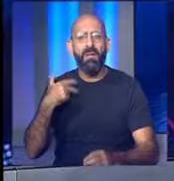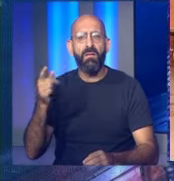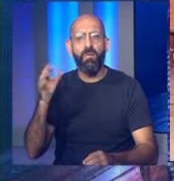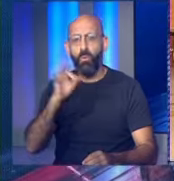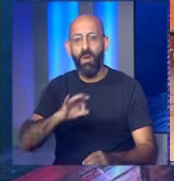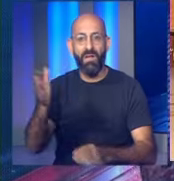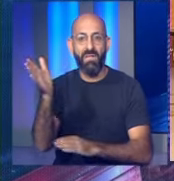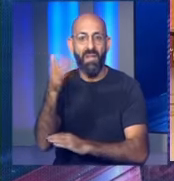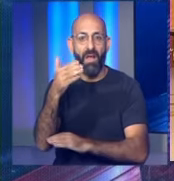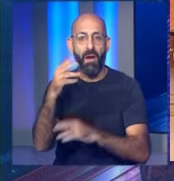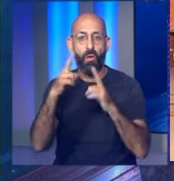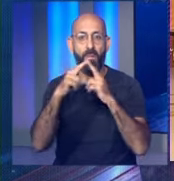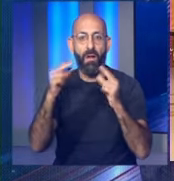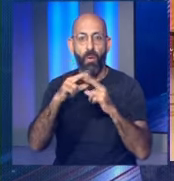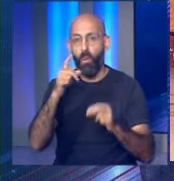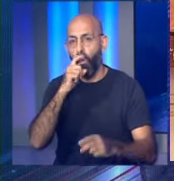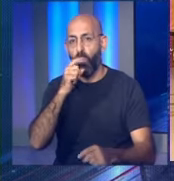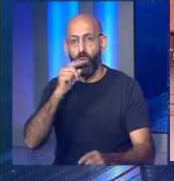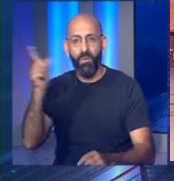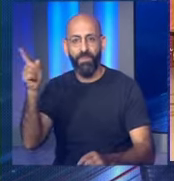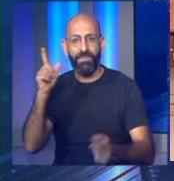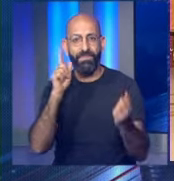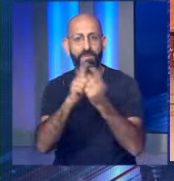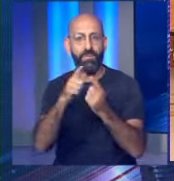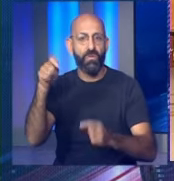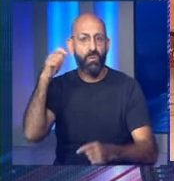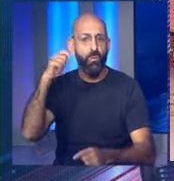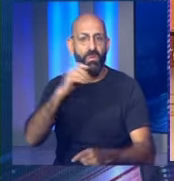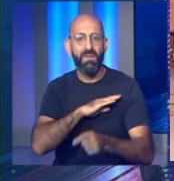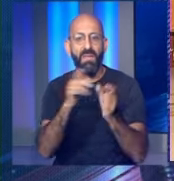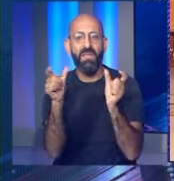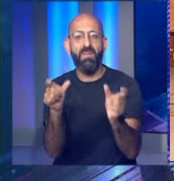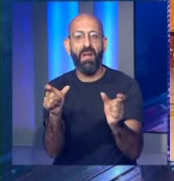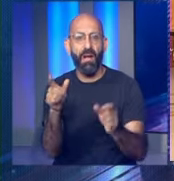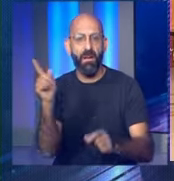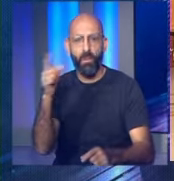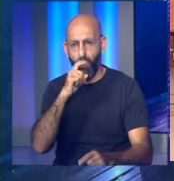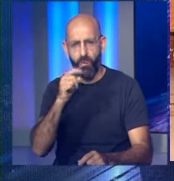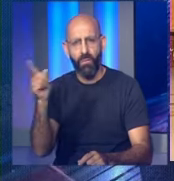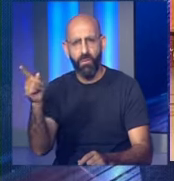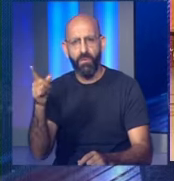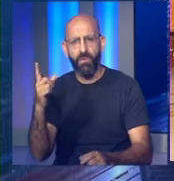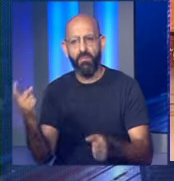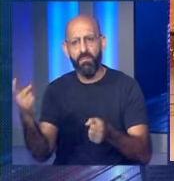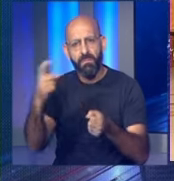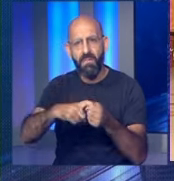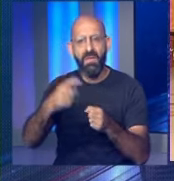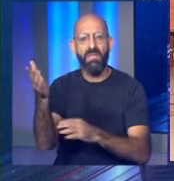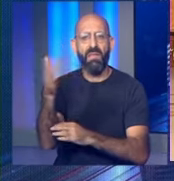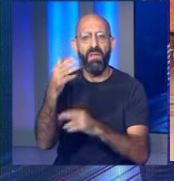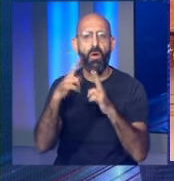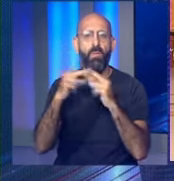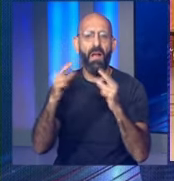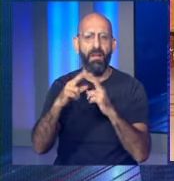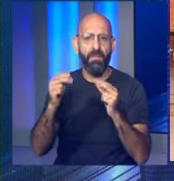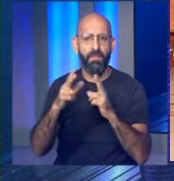ستارمر. ميقاتي التقى في مقر السفارة اللبنانية في لندن عصر اليوم وزير الدفاع البريطاني جون